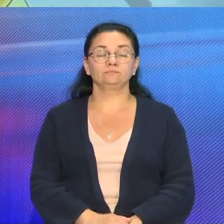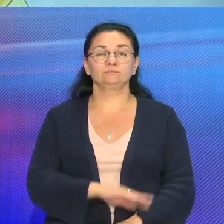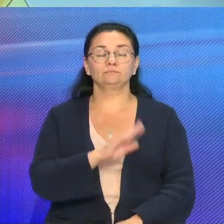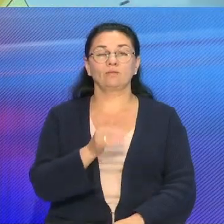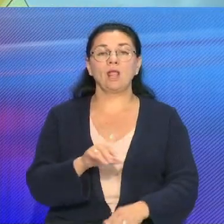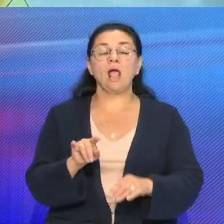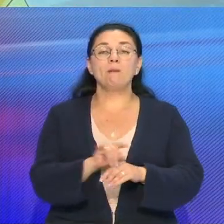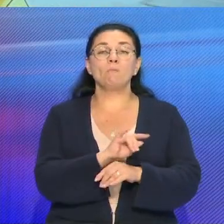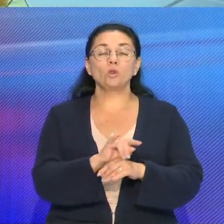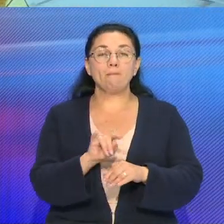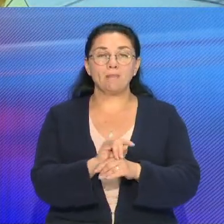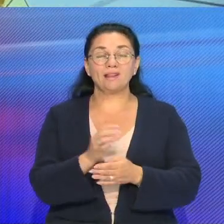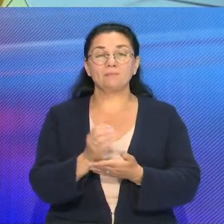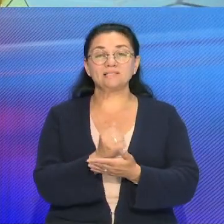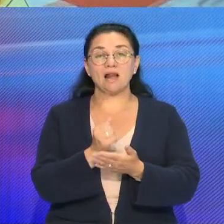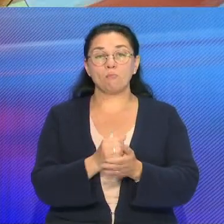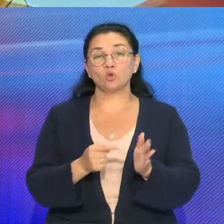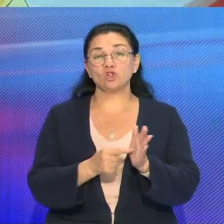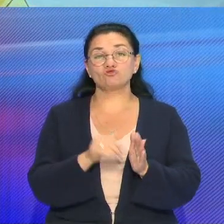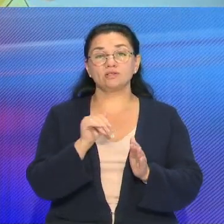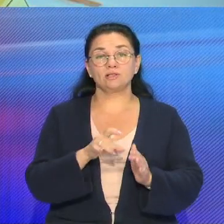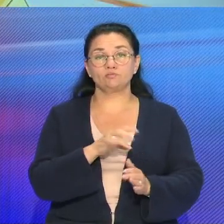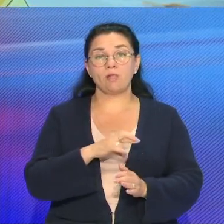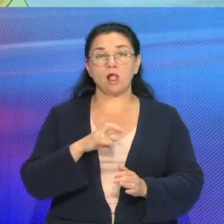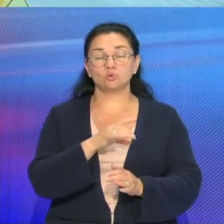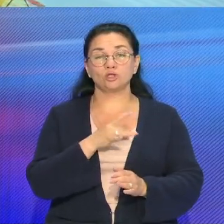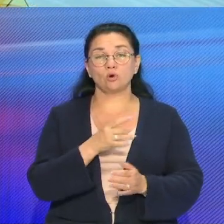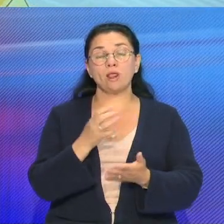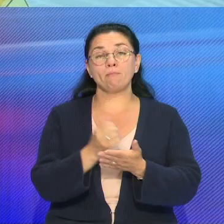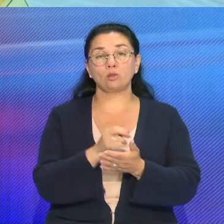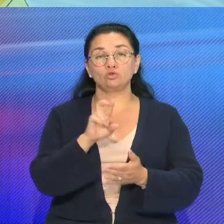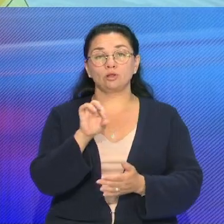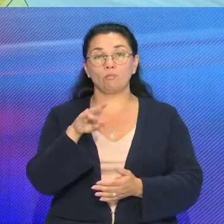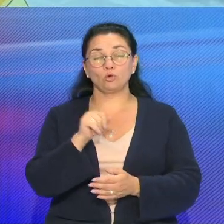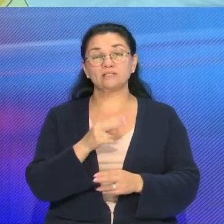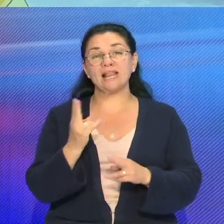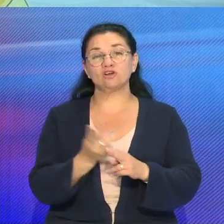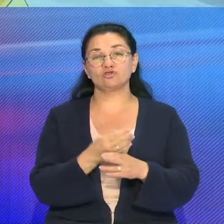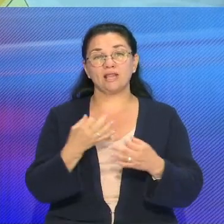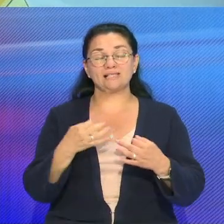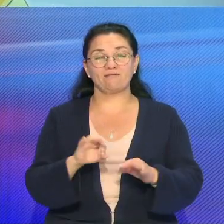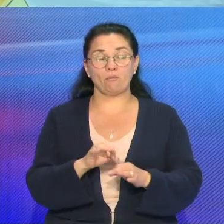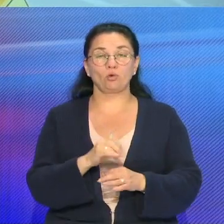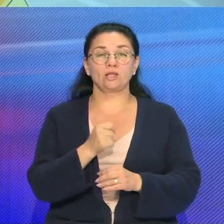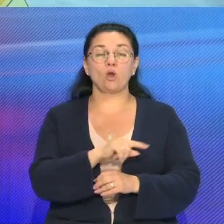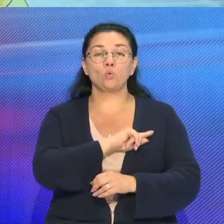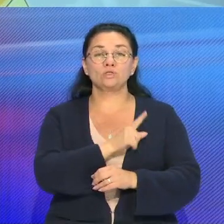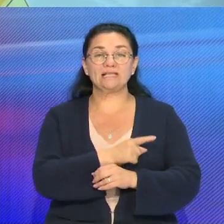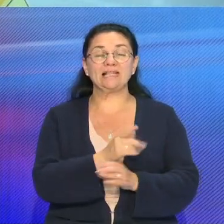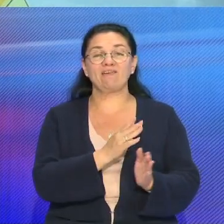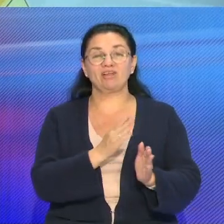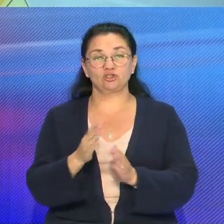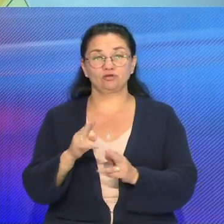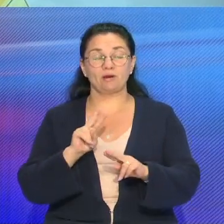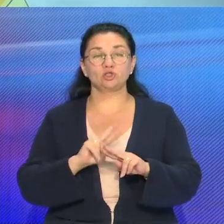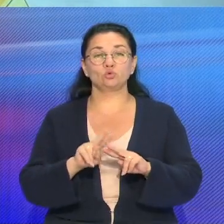Падманам зарабіў амаль 6 тысяч рублёў і ў якасці бонусу атрымаў 2 гады пазбаўлення волі ў калоніі ўзмоцненага рэжыму.